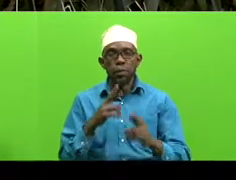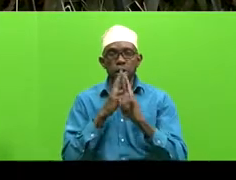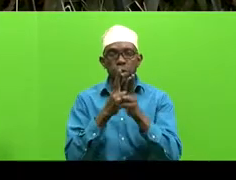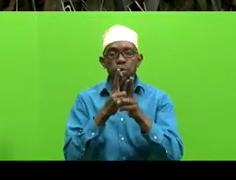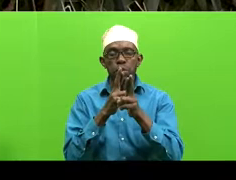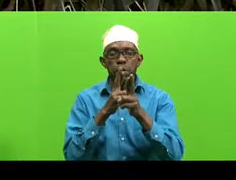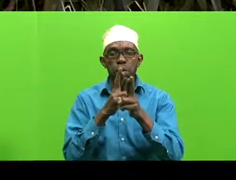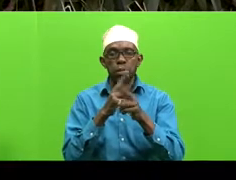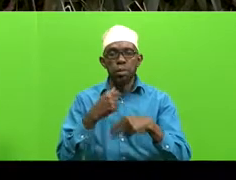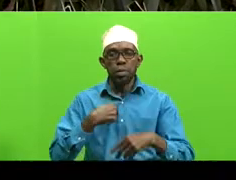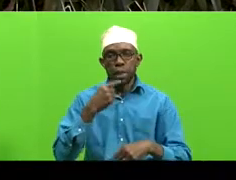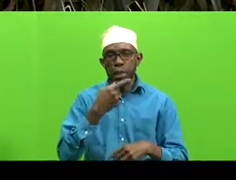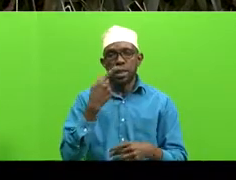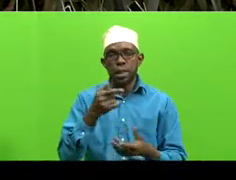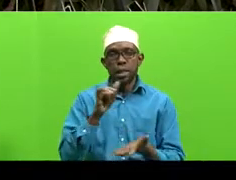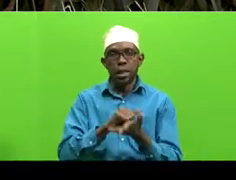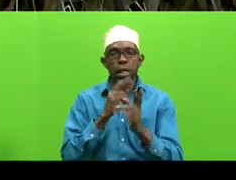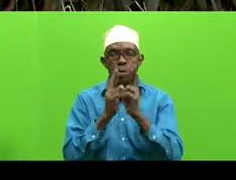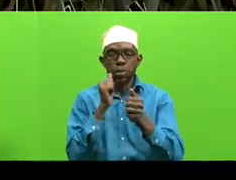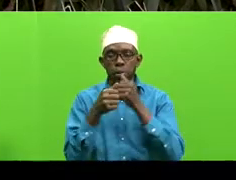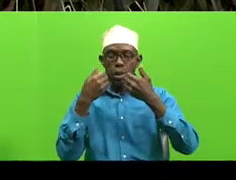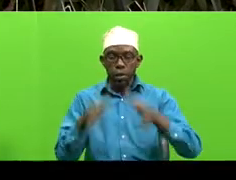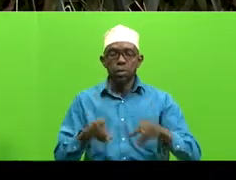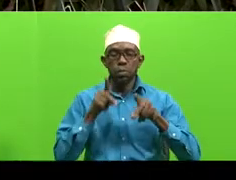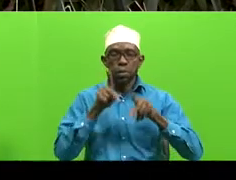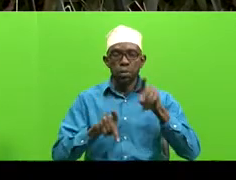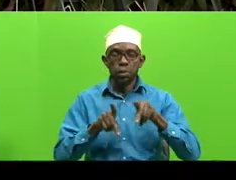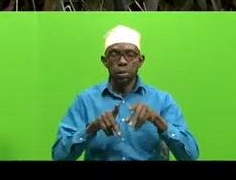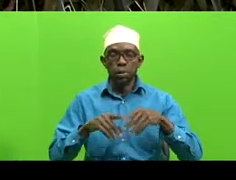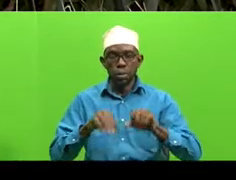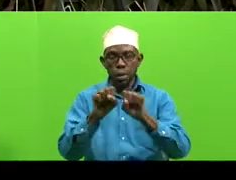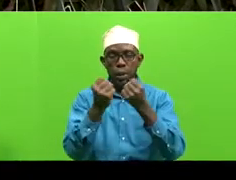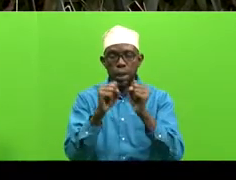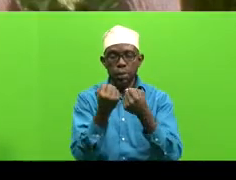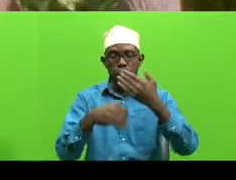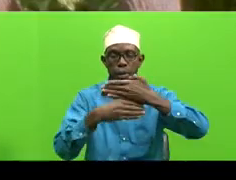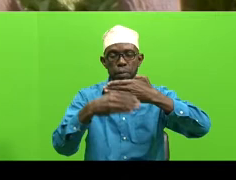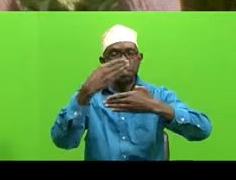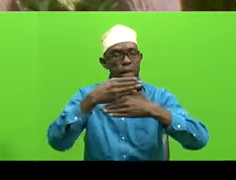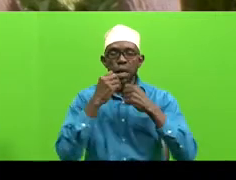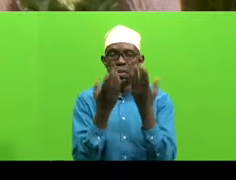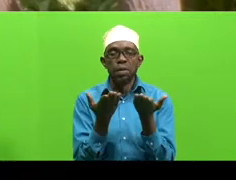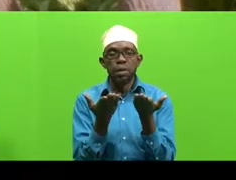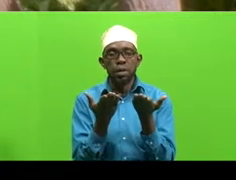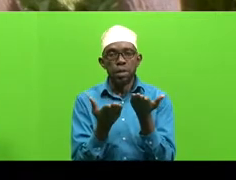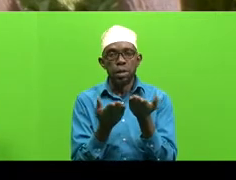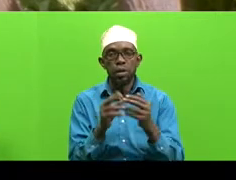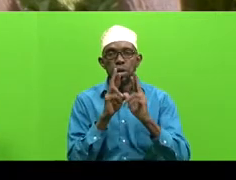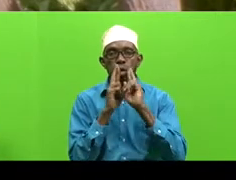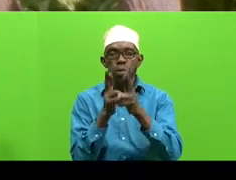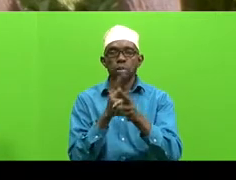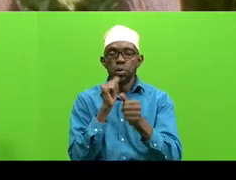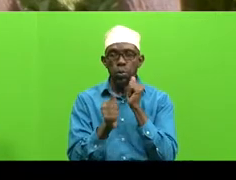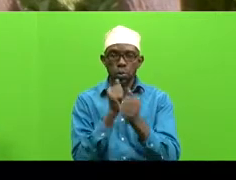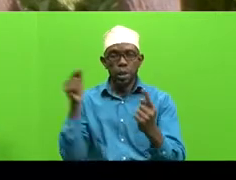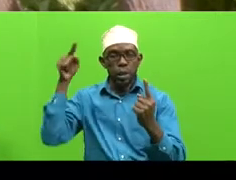uongo mimi nitasema ni taarifa ambazo hupotosha, hubomoa badala ya kujenga. Taarifa ambazo huwa